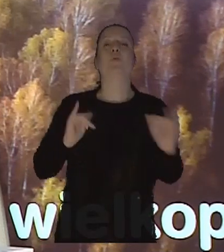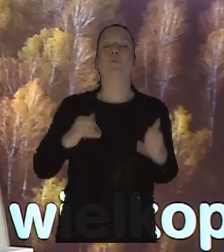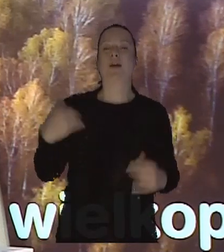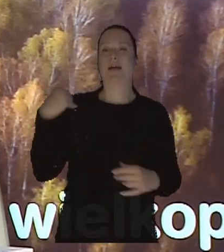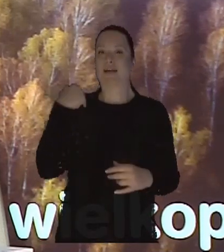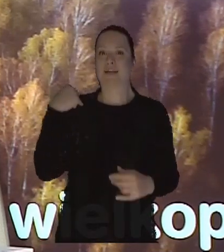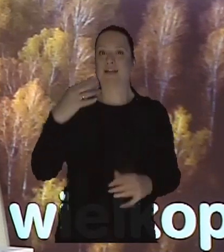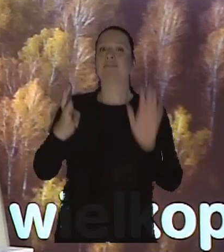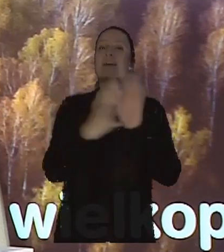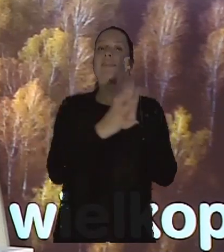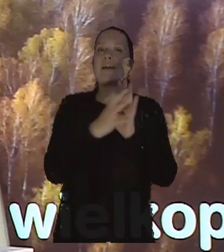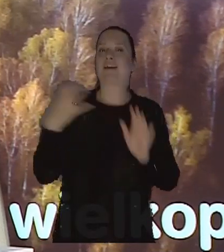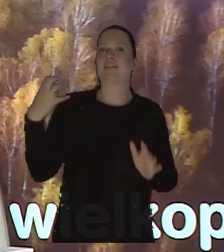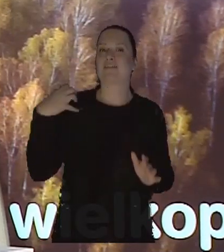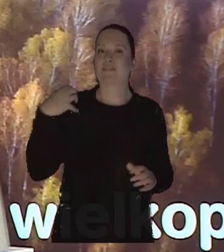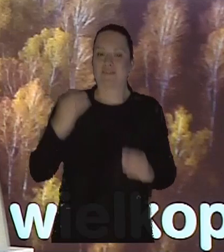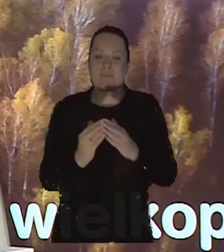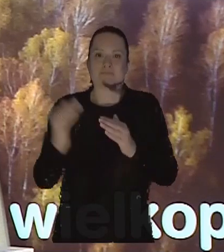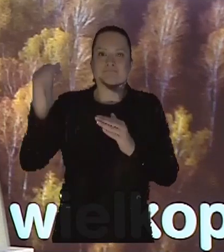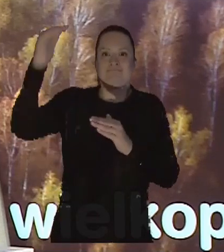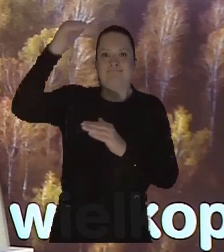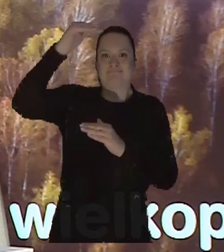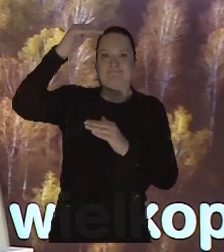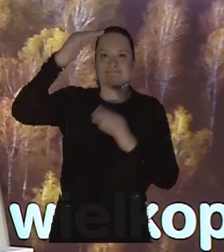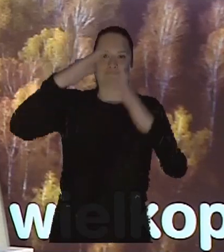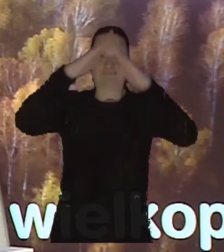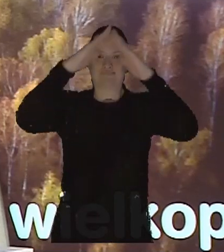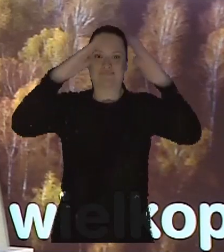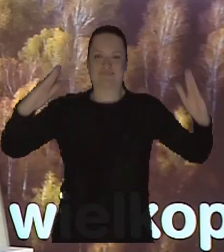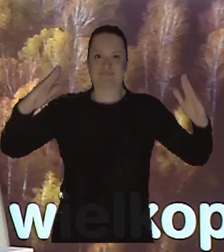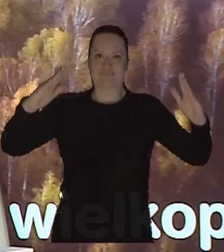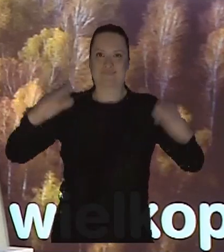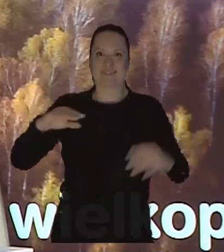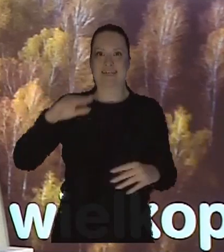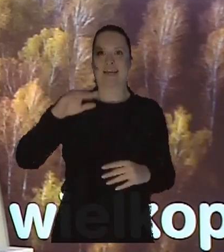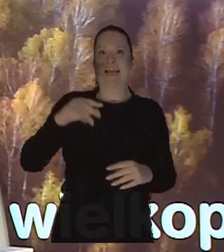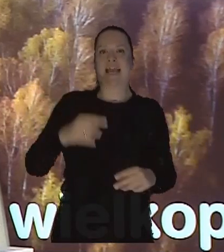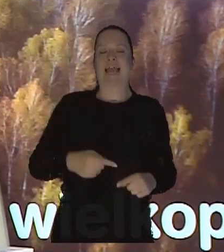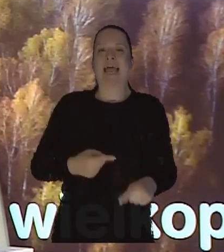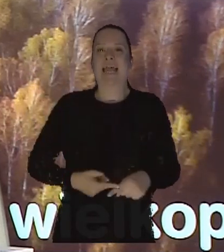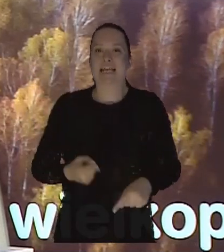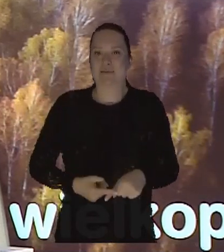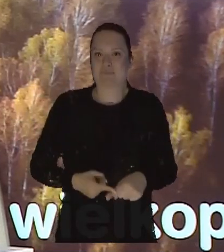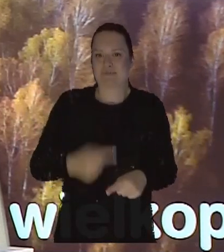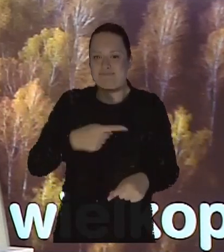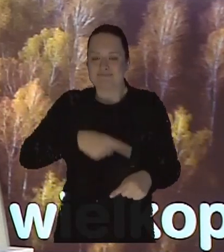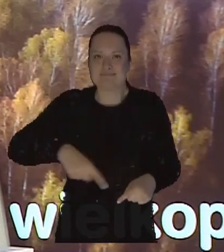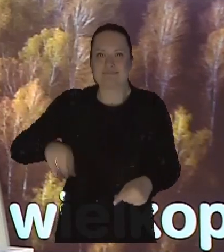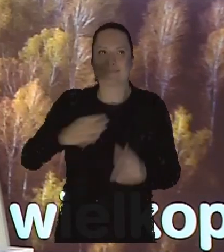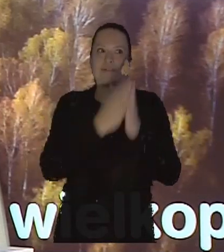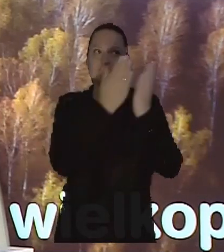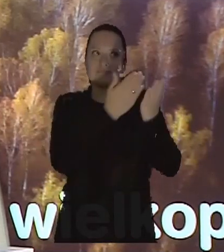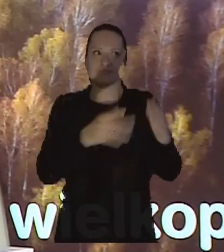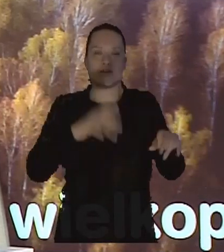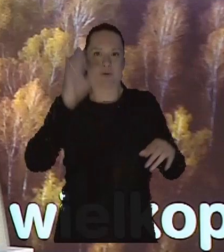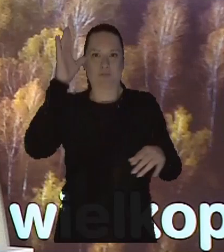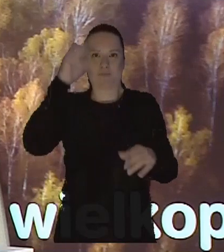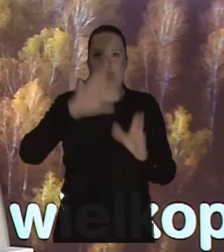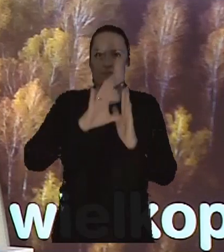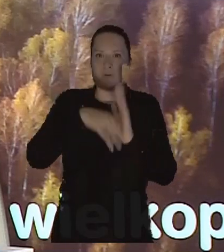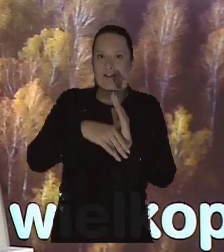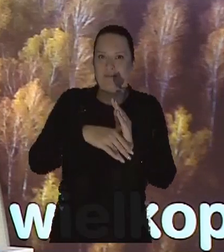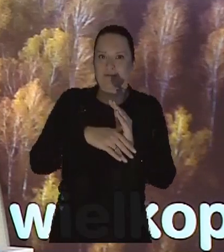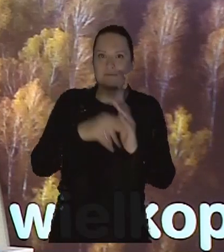które w XIX wieku wspięły się na szczyt piramidy w Egipcie, radziły następnie swoim rodaczkom, pragnącym